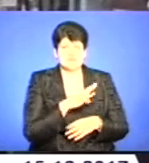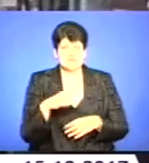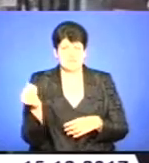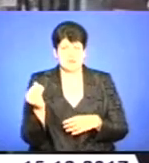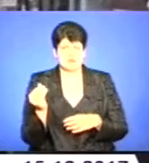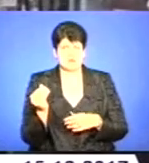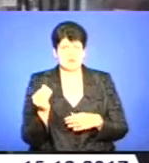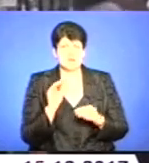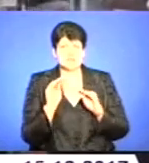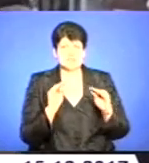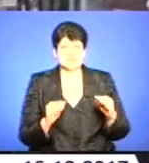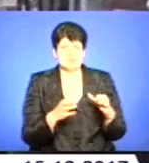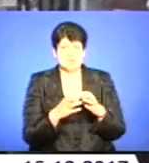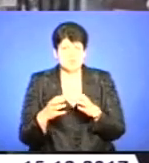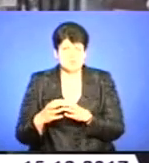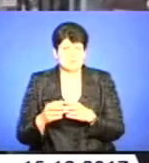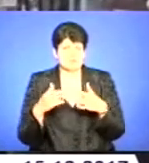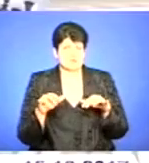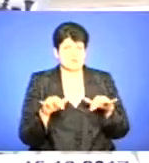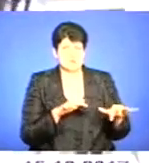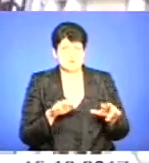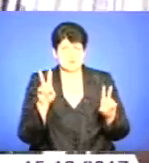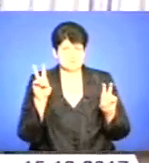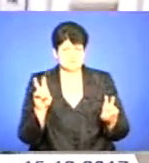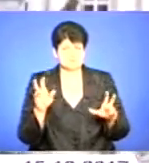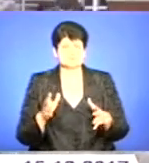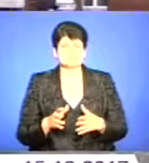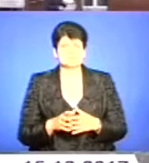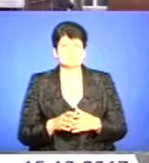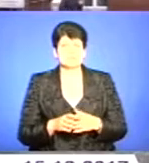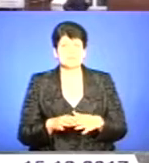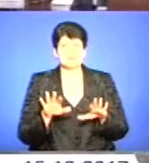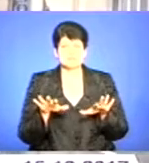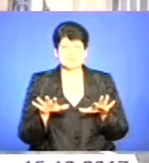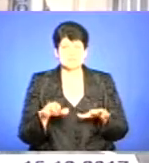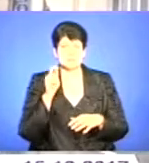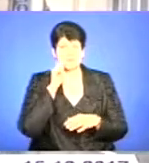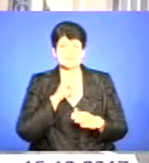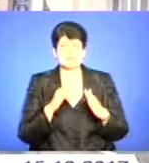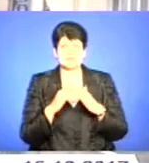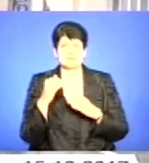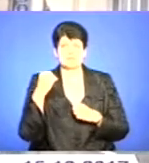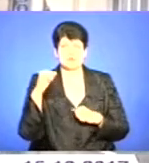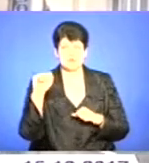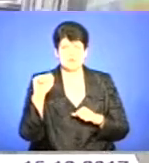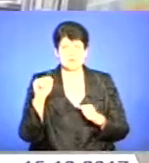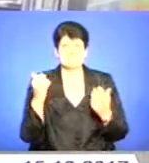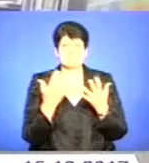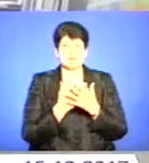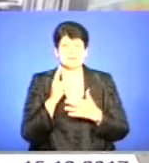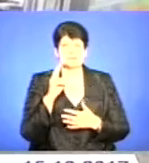групами, продюсерськими компаніями, продакшенами. Локації кінофоруму у Тернополі – український дім «Перемога», палац кіно